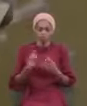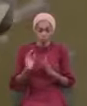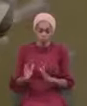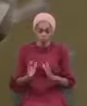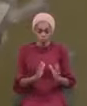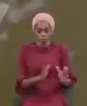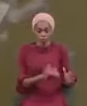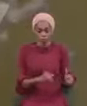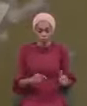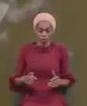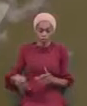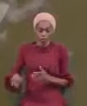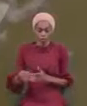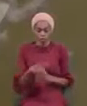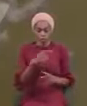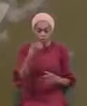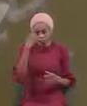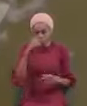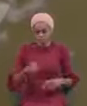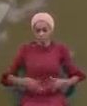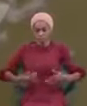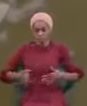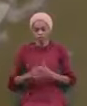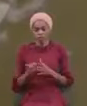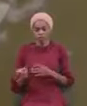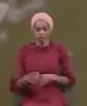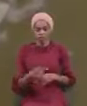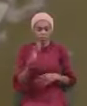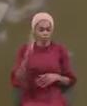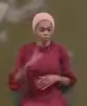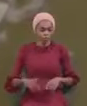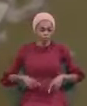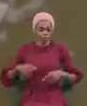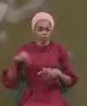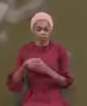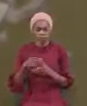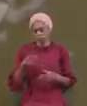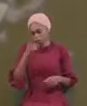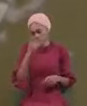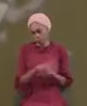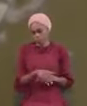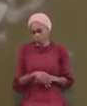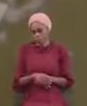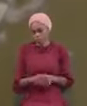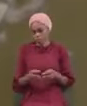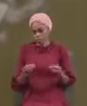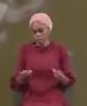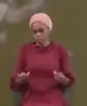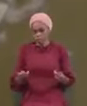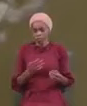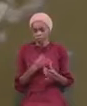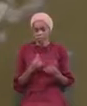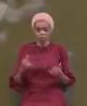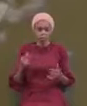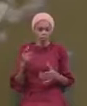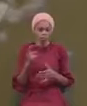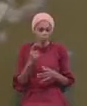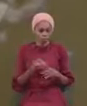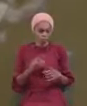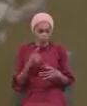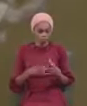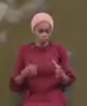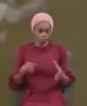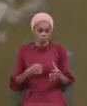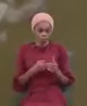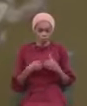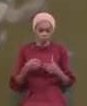vivre sur la terre promise et partir de ce que nous avons vu le se